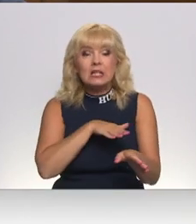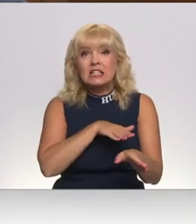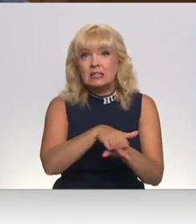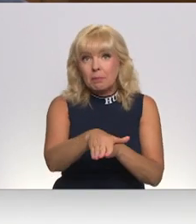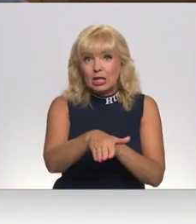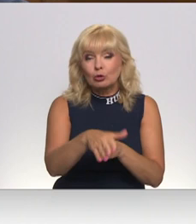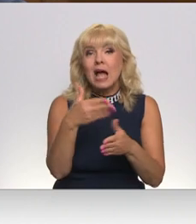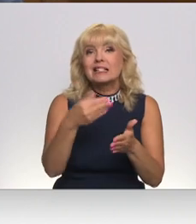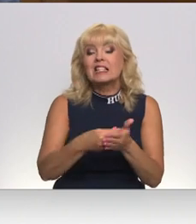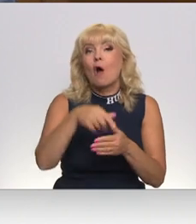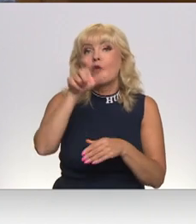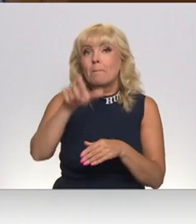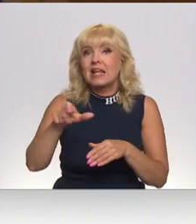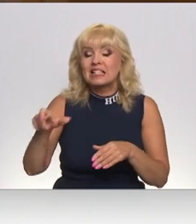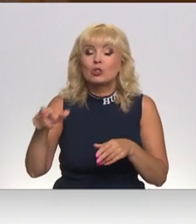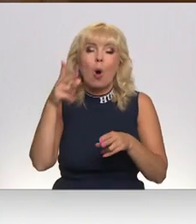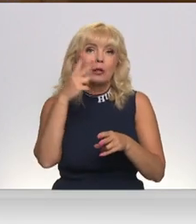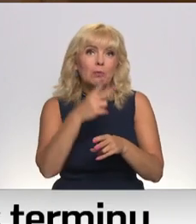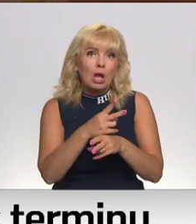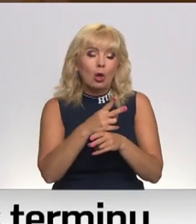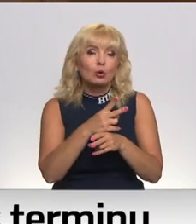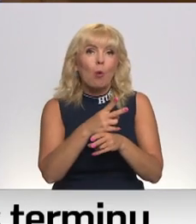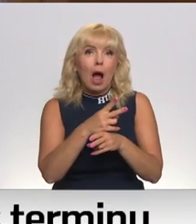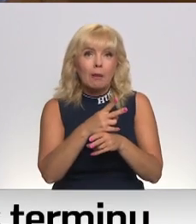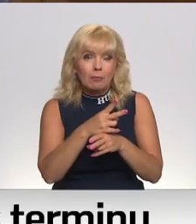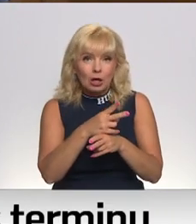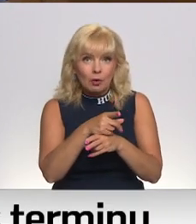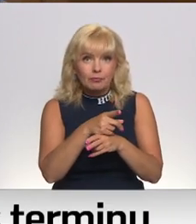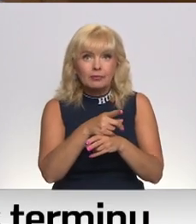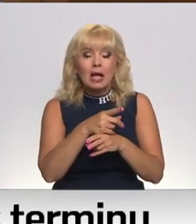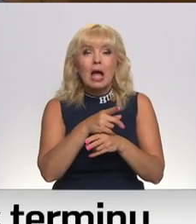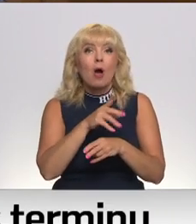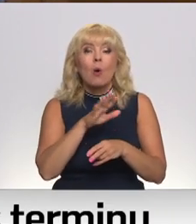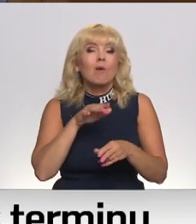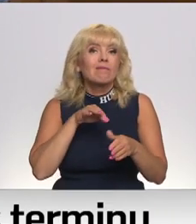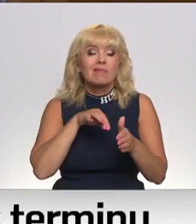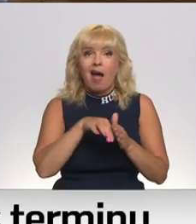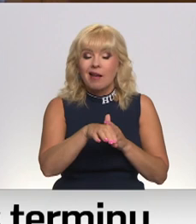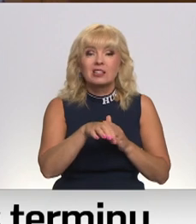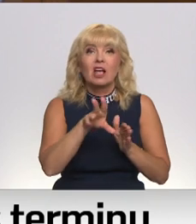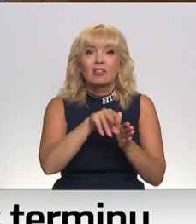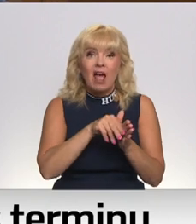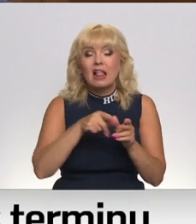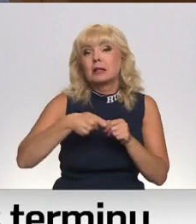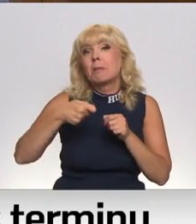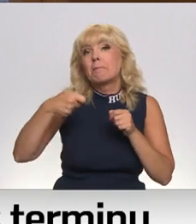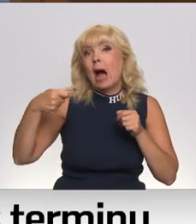izpildīt savu pilsonisko pienākumu un aiziet vēlēt, pagarināt